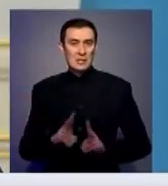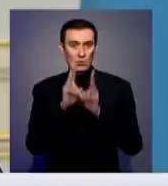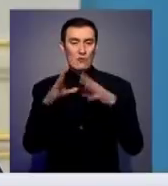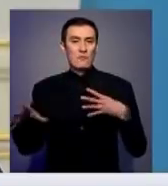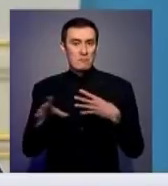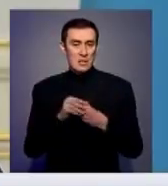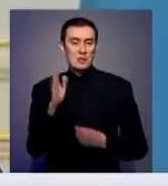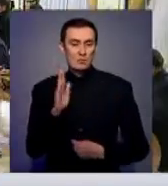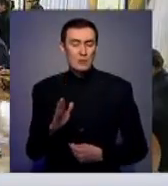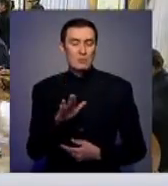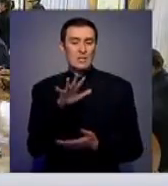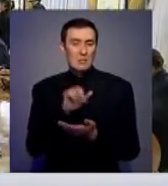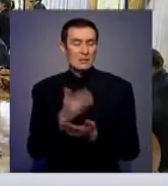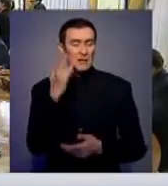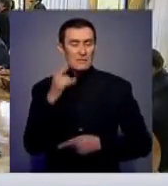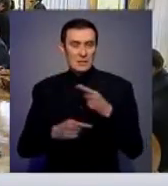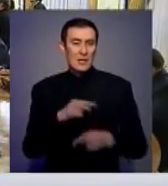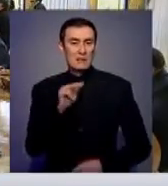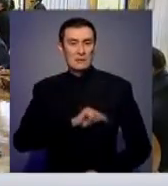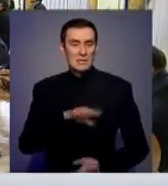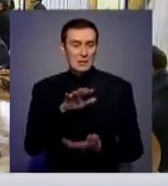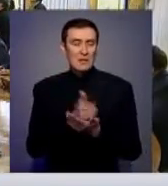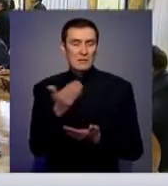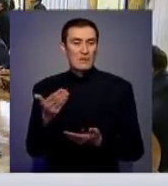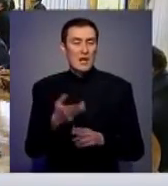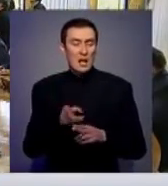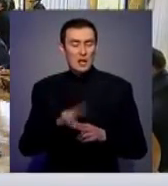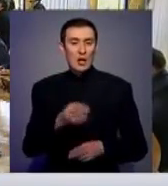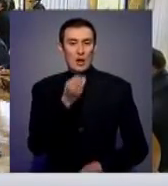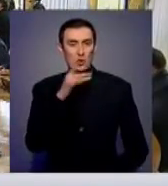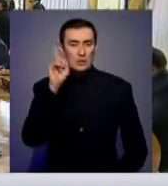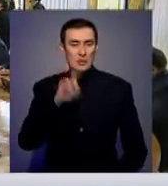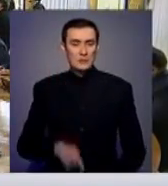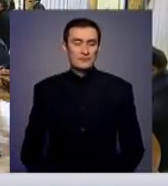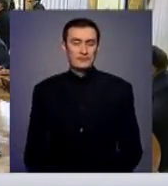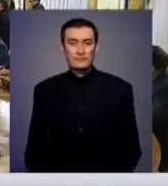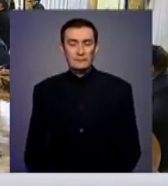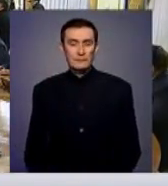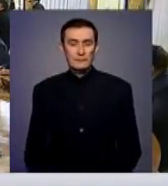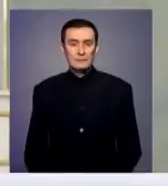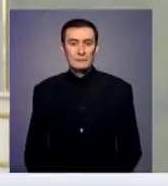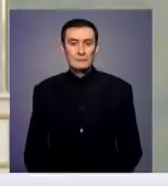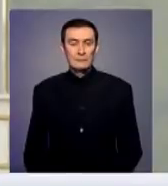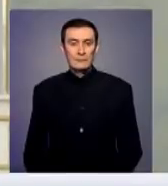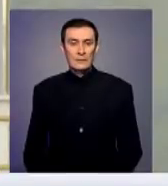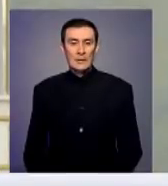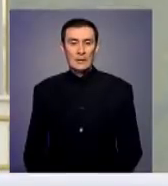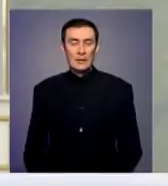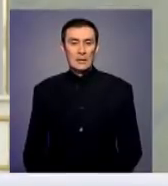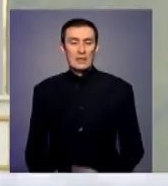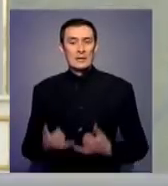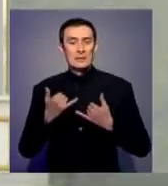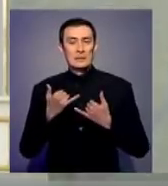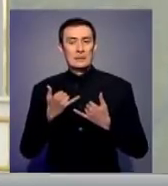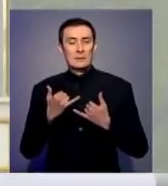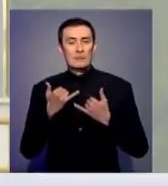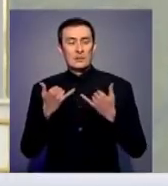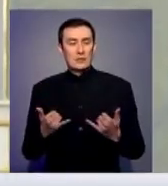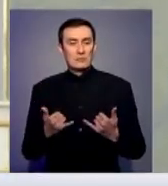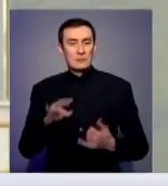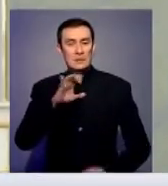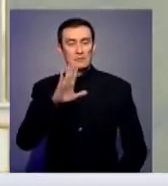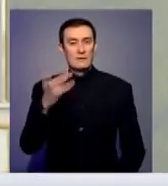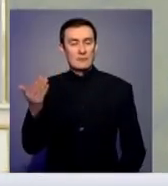вместе заниматься. Я постоянно занимаюсь, вы это хорошо знаете. Құрметті Сұлтан Абишұлы, сенім білдіргеніңізге үлкен